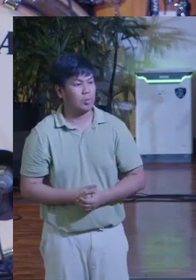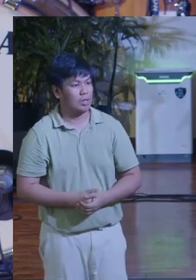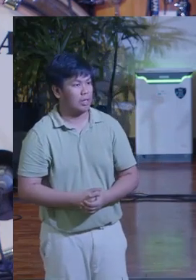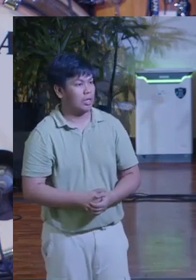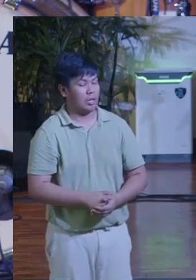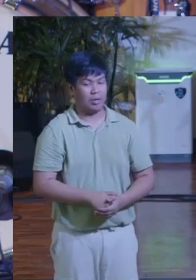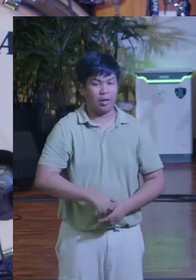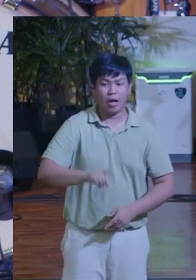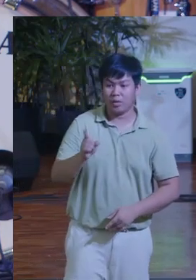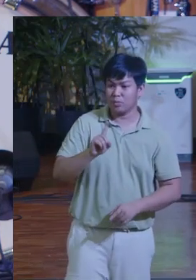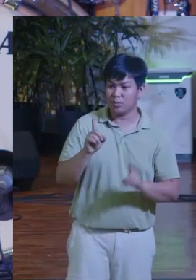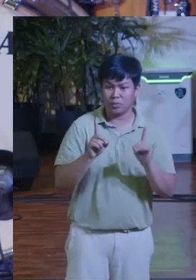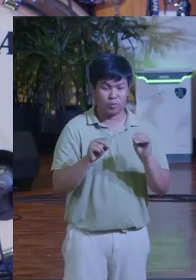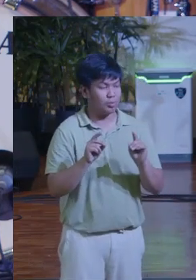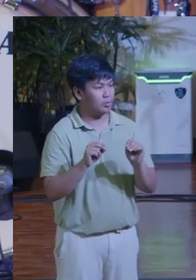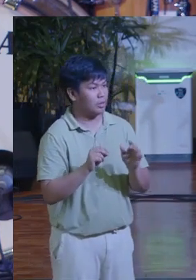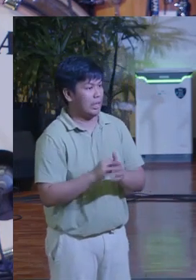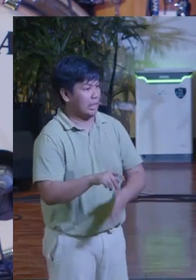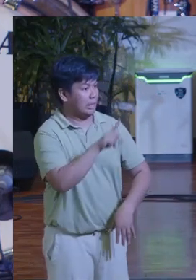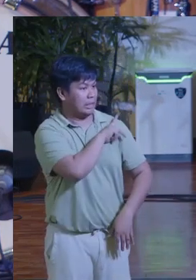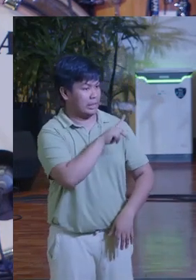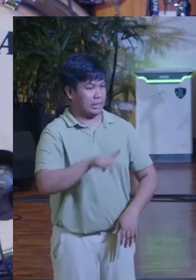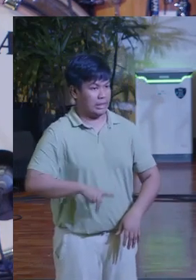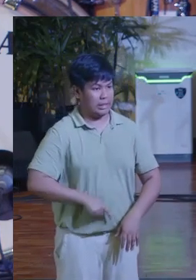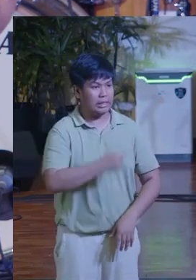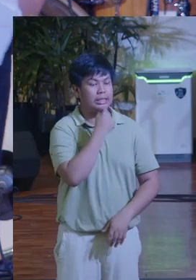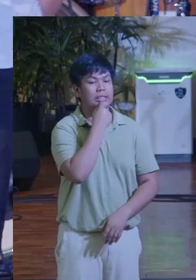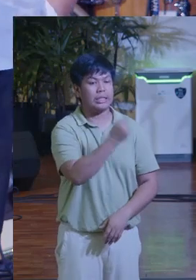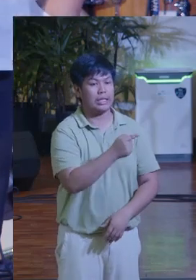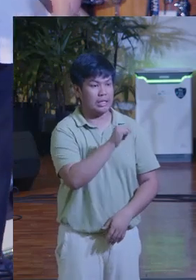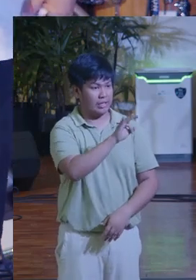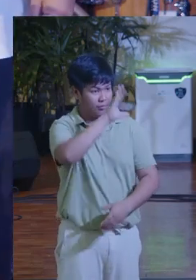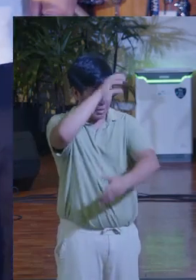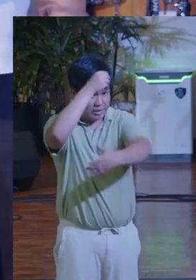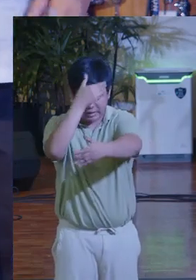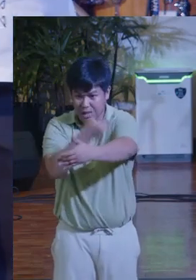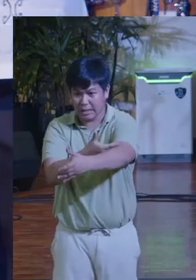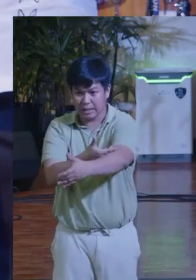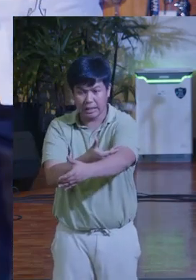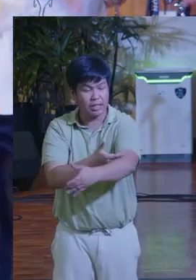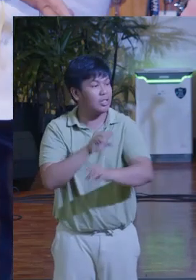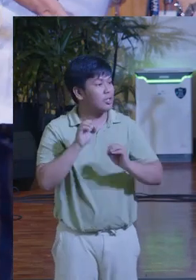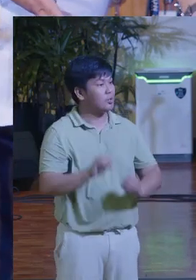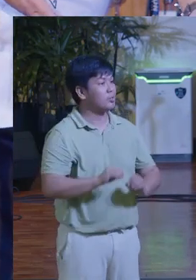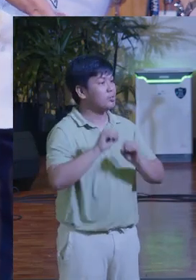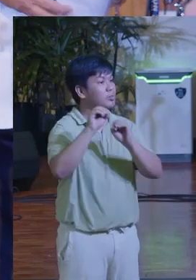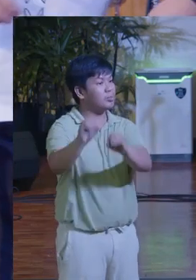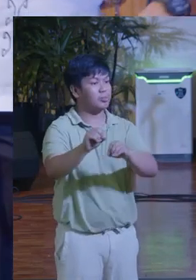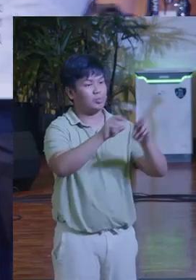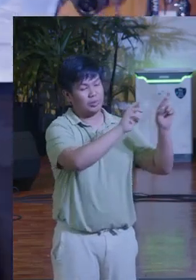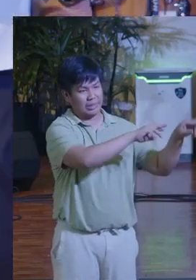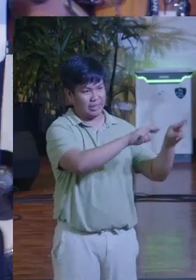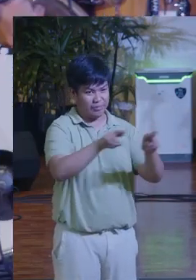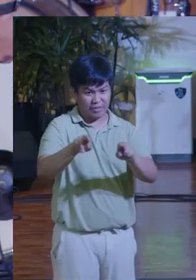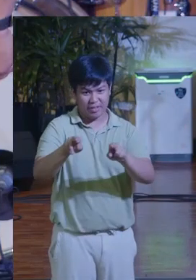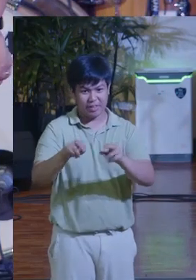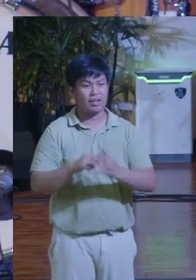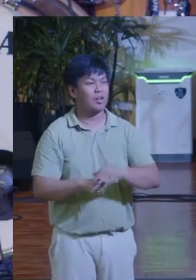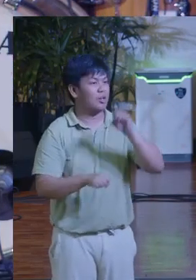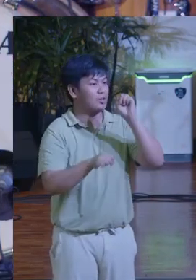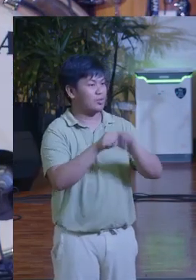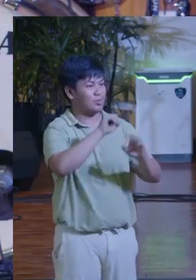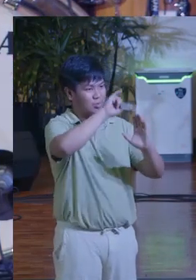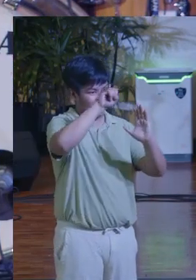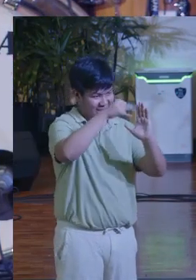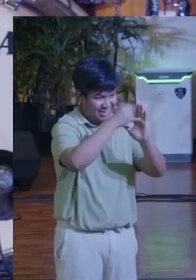hari. Dahil ang utos ng hari, kung lalaki ang anak ninyo, ilagay nyo sa Nile. Eh di nilagay niya sa